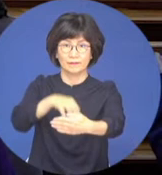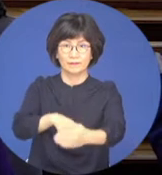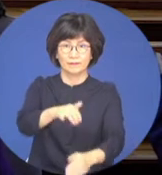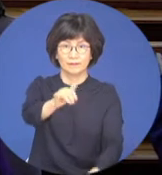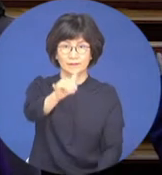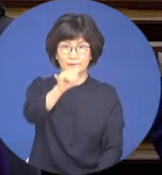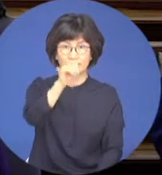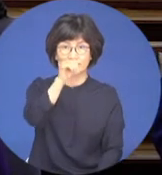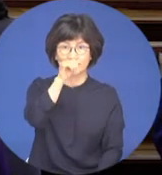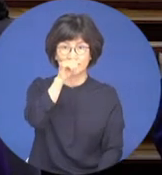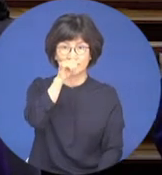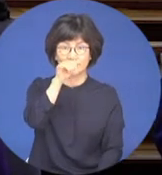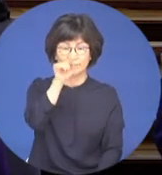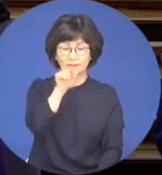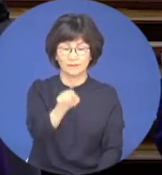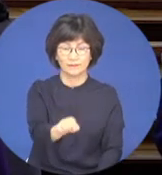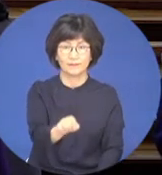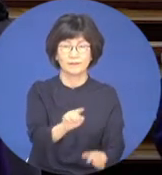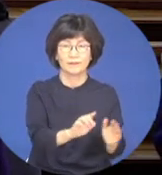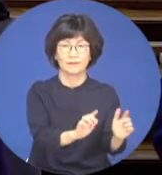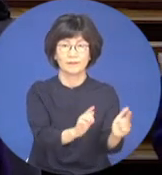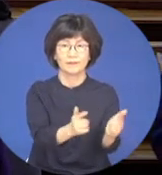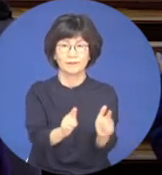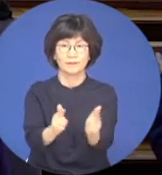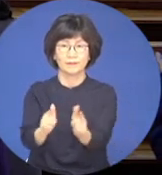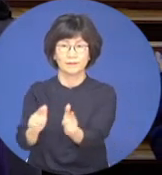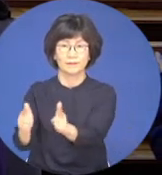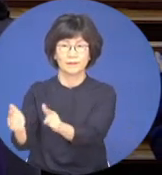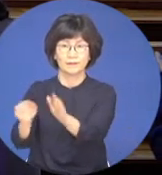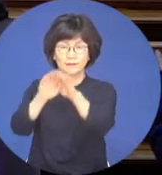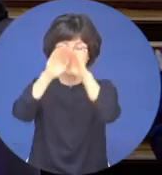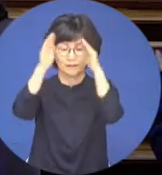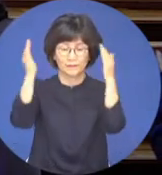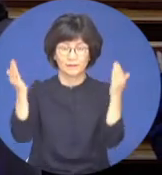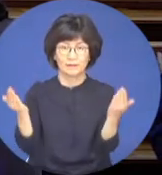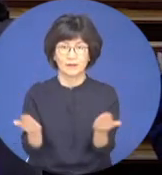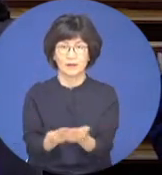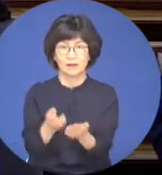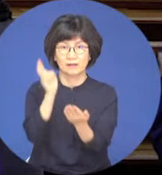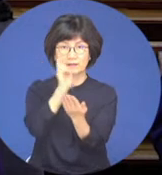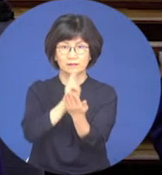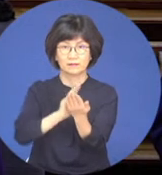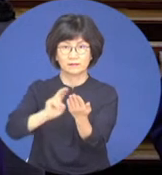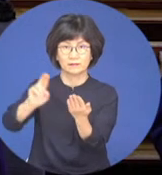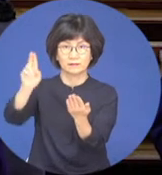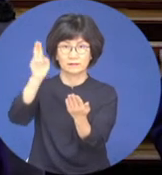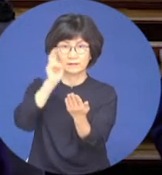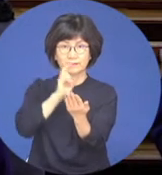내 속에 있는 것들아 다 찾아.